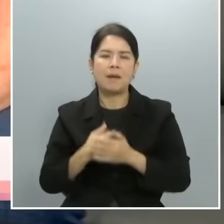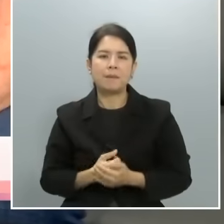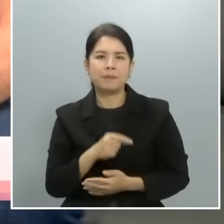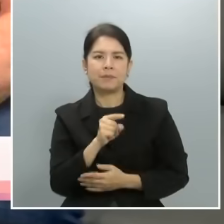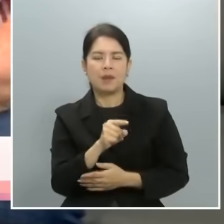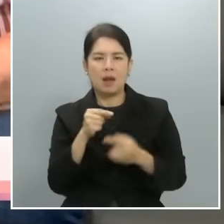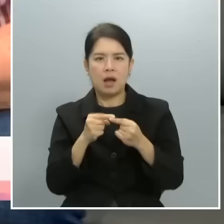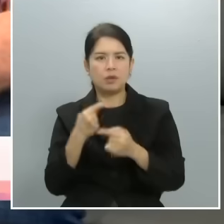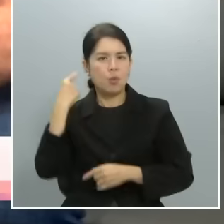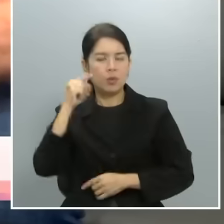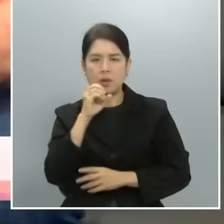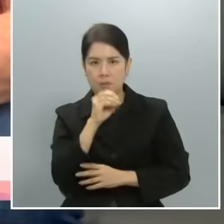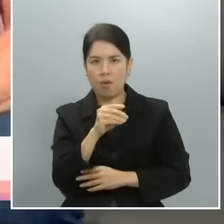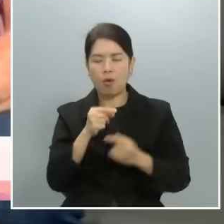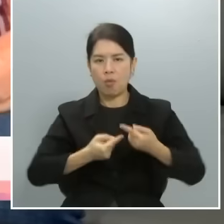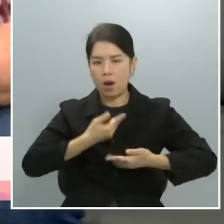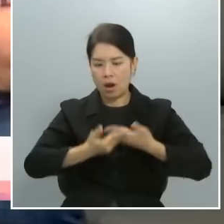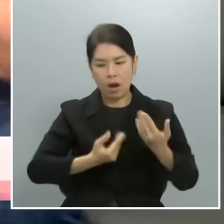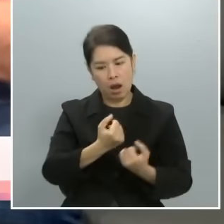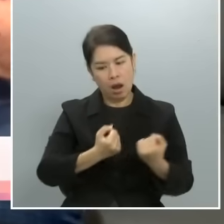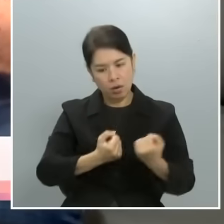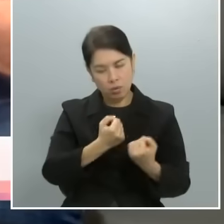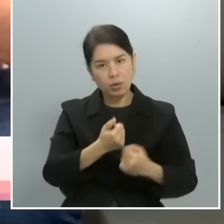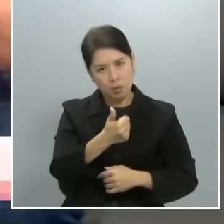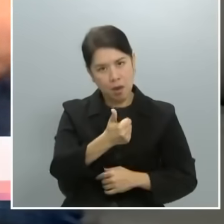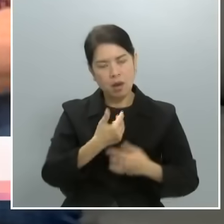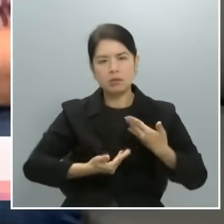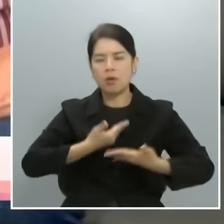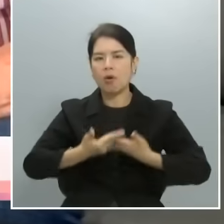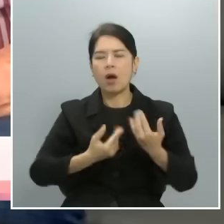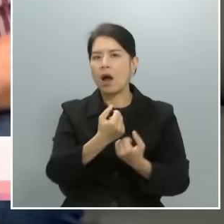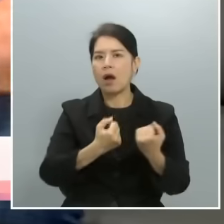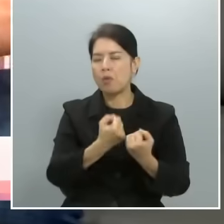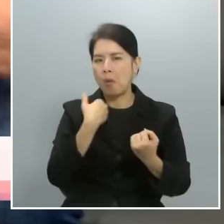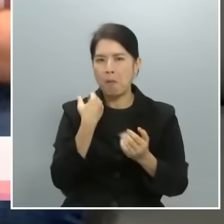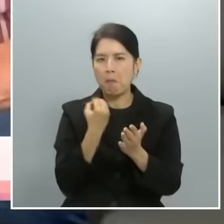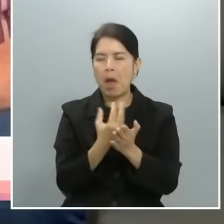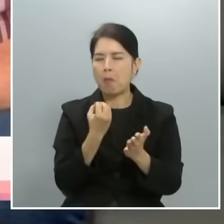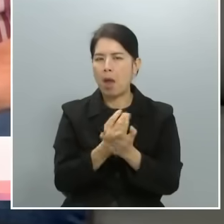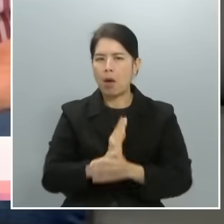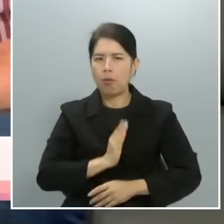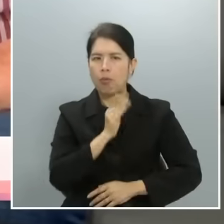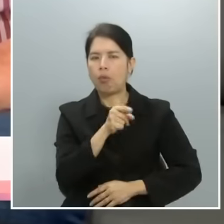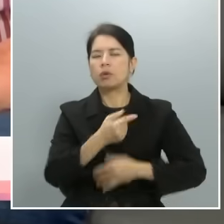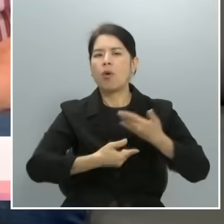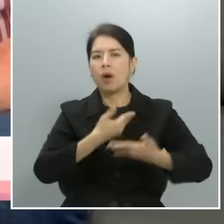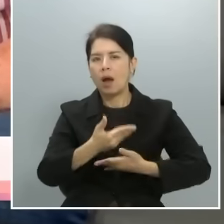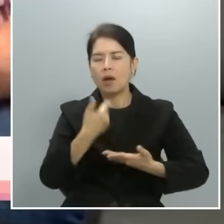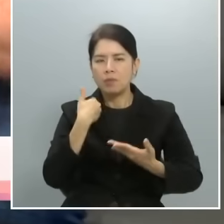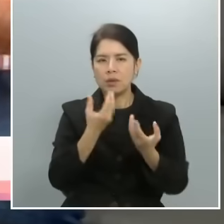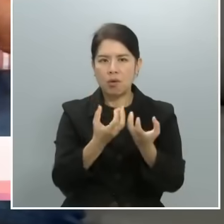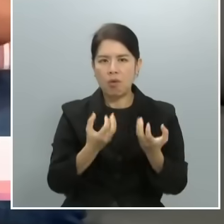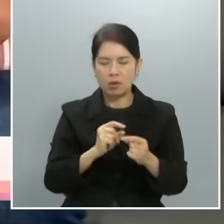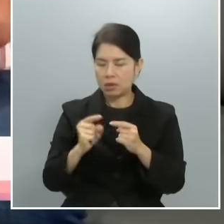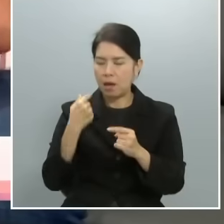ถสิขายซุปเปอร์คาร์ที่มี เบนเล ่ค่ะ เบนเล่บอกขายไปก่อน เครื่องประดับหรูๆมีหลาย